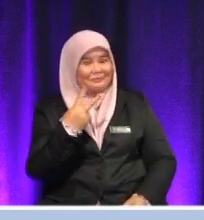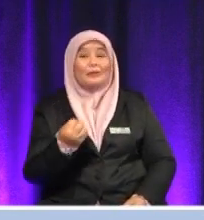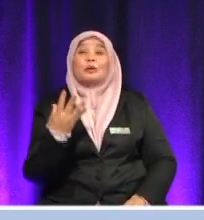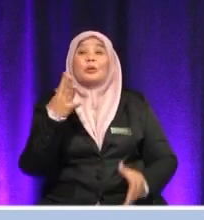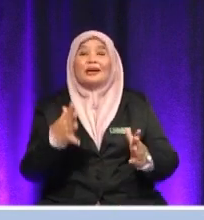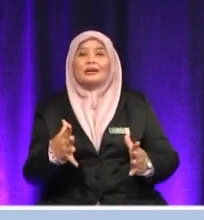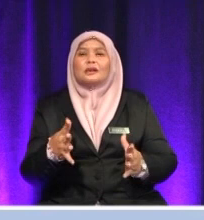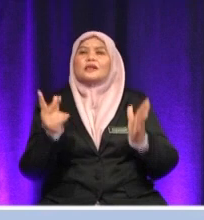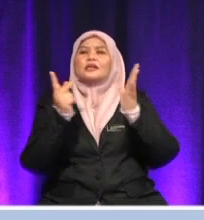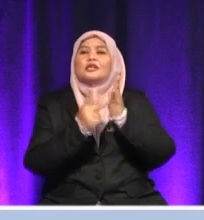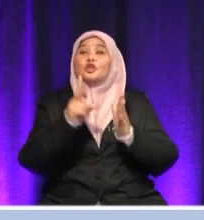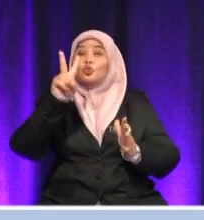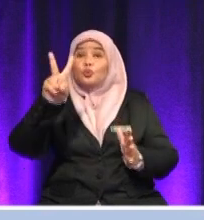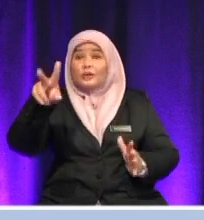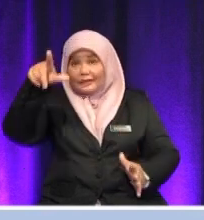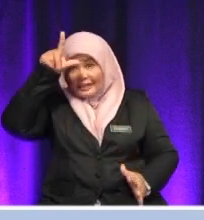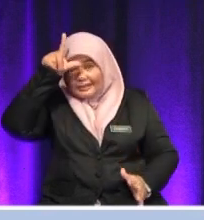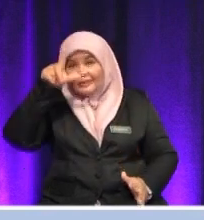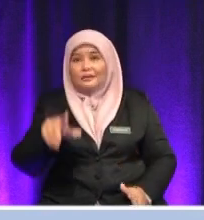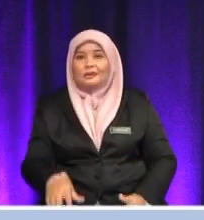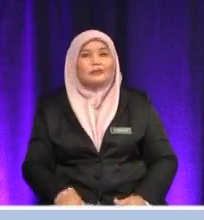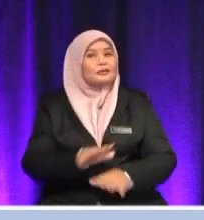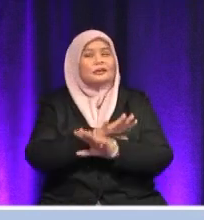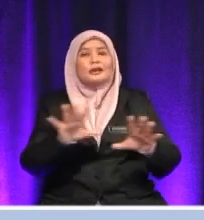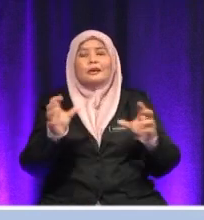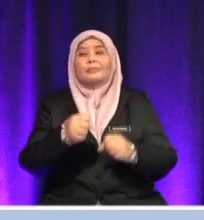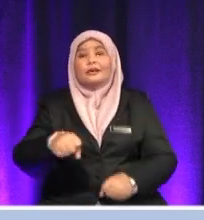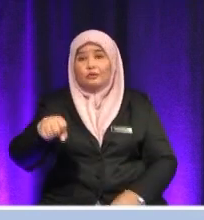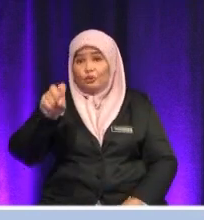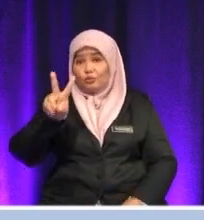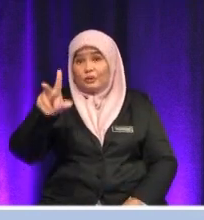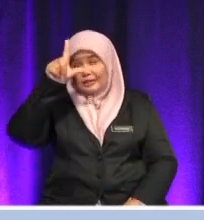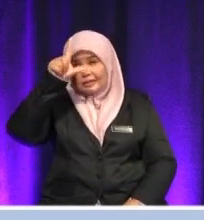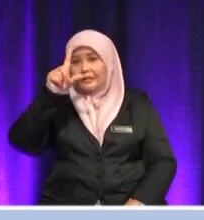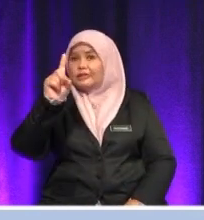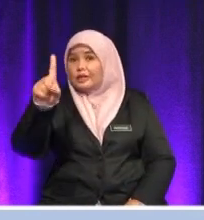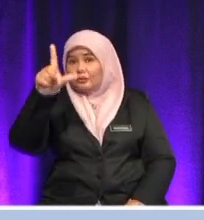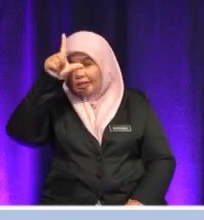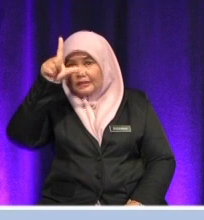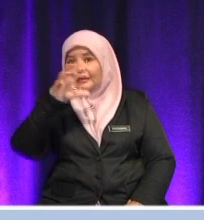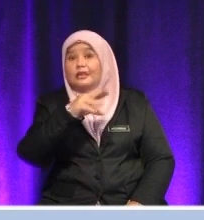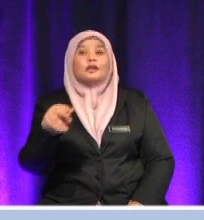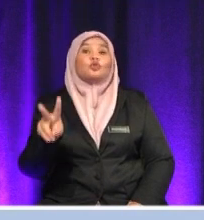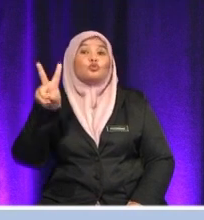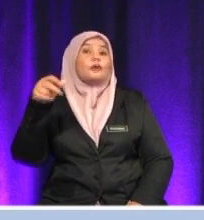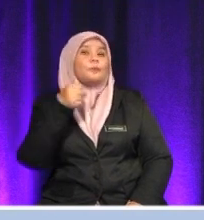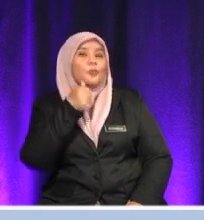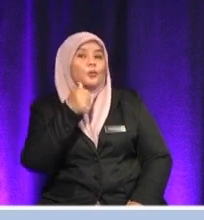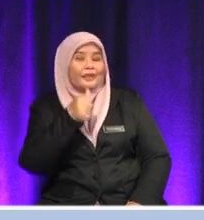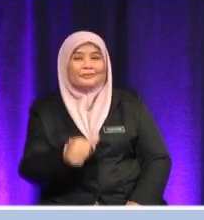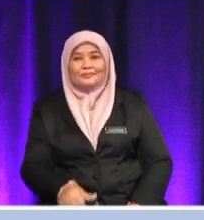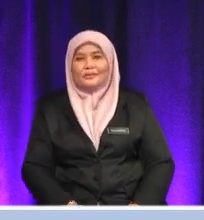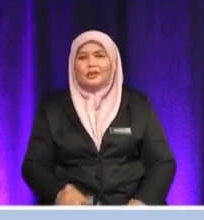yang pertama kena dua lelaki. Baik. Kalau tak dapat dua lelaki, satu lelaki dan dua perempuan.